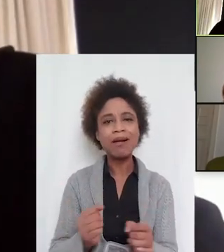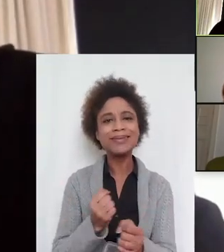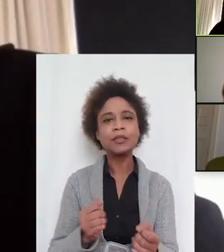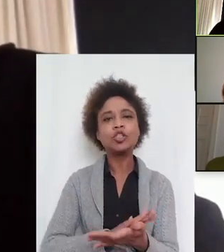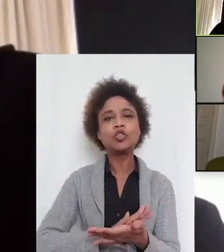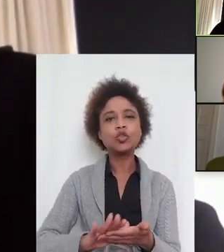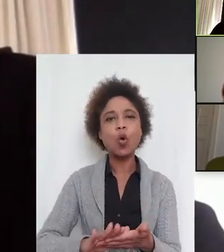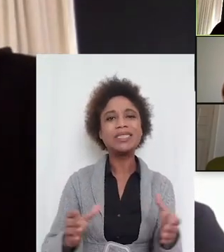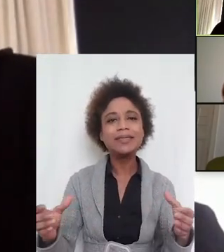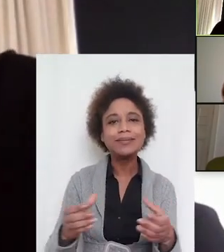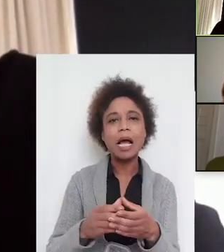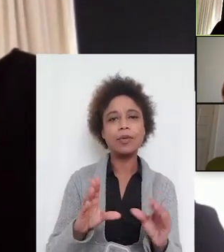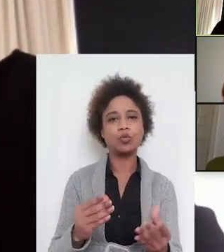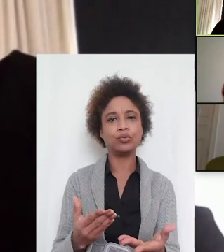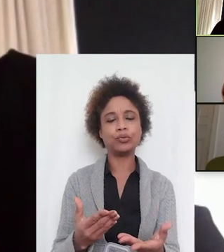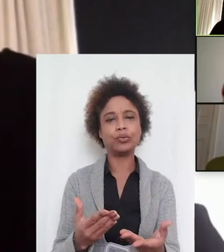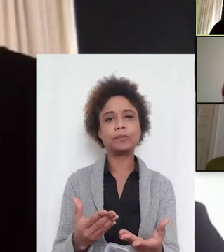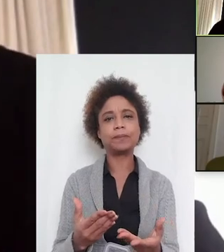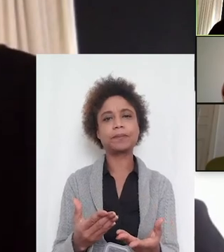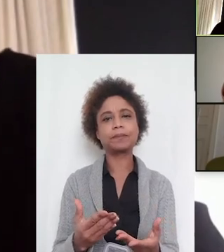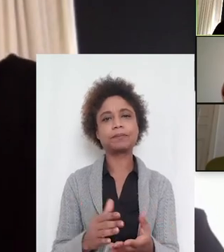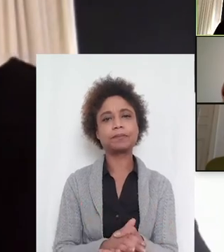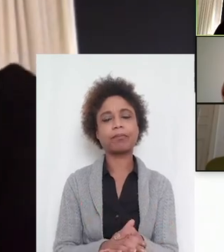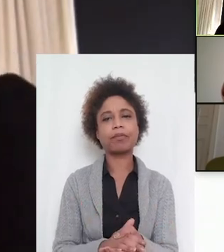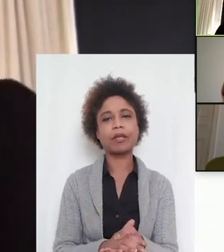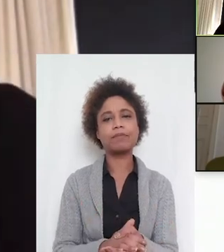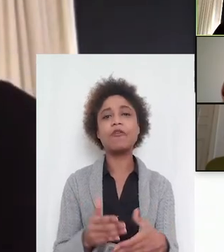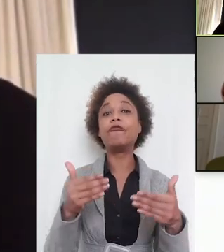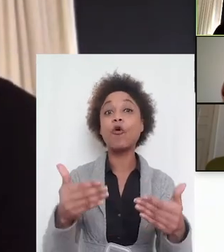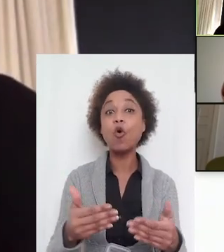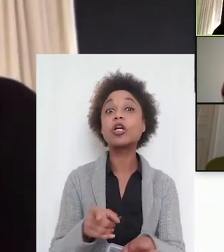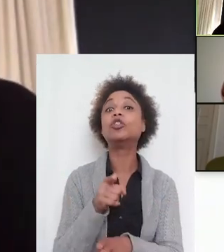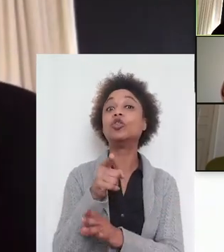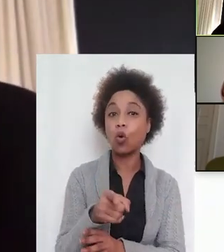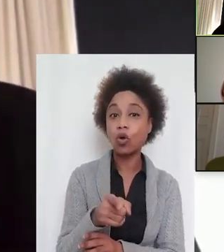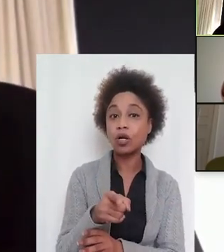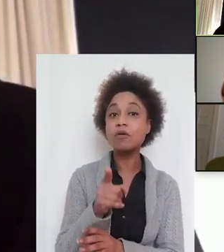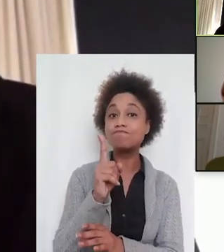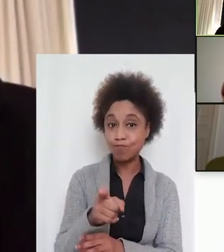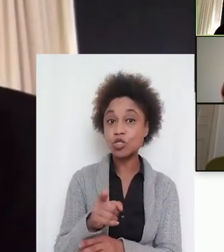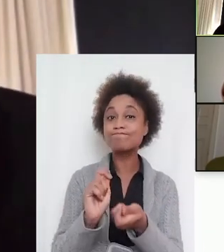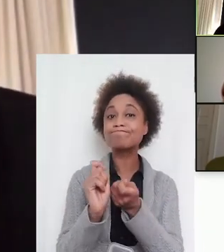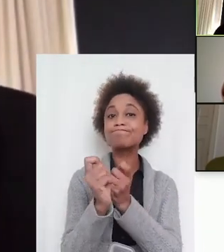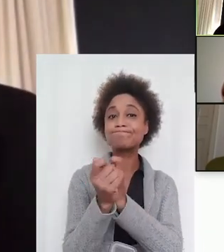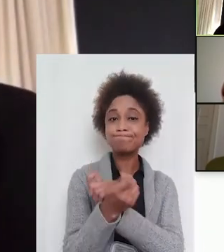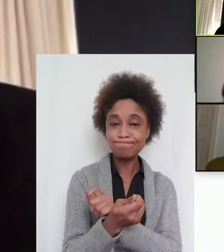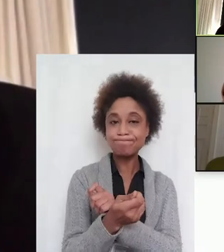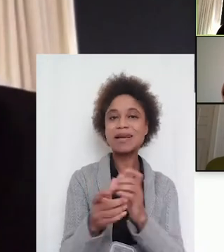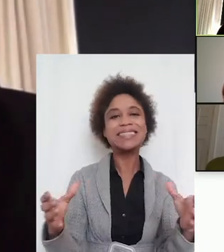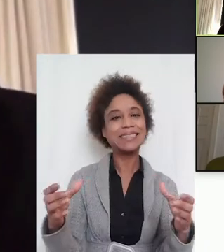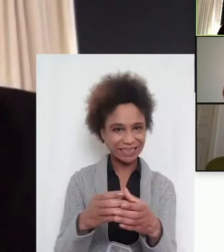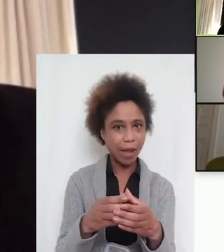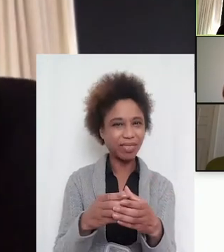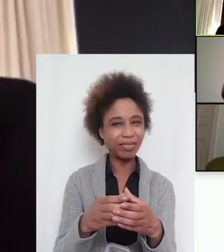je dit samen doet. En ja, dat voor en door moet volgens mij gewoon veranderen naar samen. Want